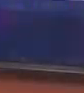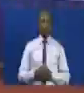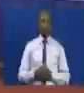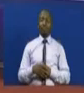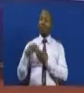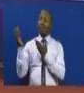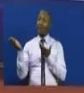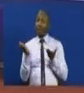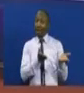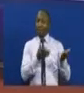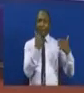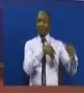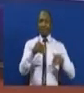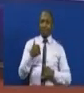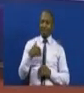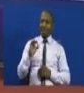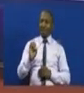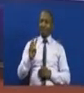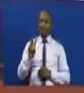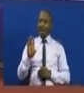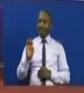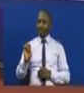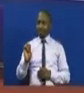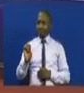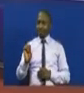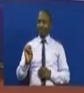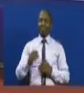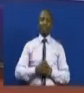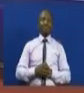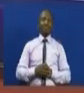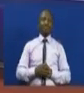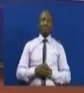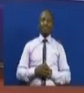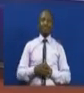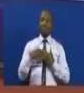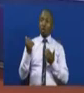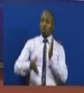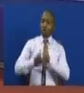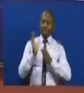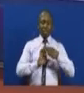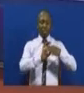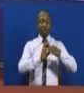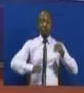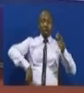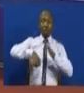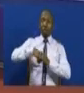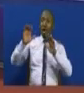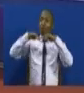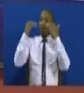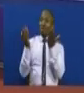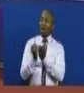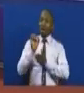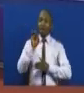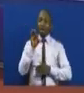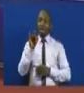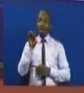Karibu kwenye jaramba, na mimi ni Mr. Names Movande Muhando Evans wa Muhando. Tuanze na shirikisho la soka duniani FIFA limependekeza